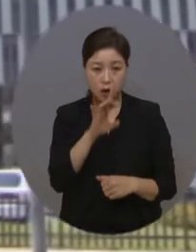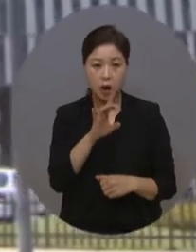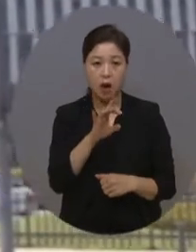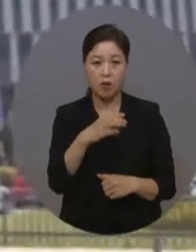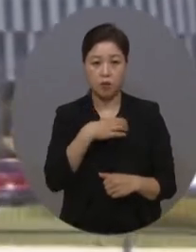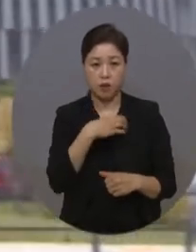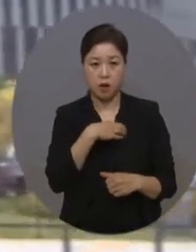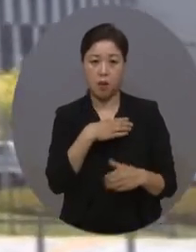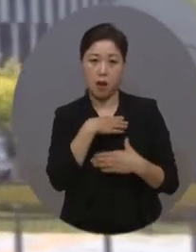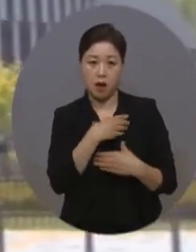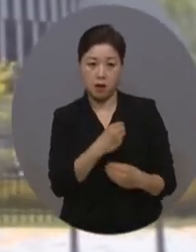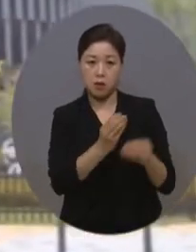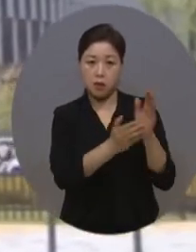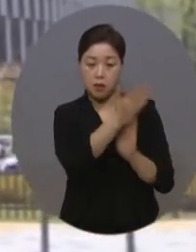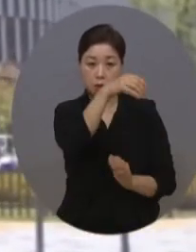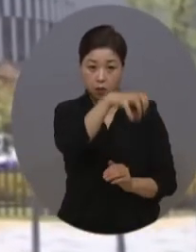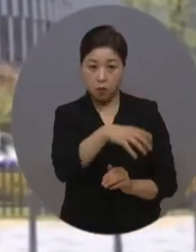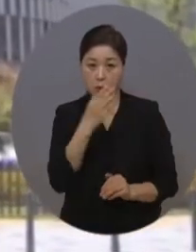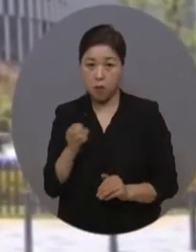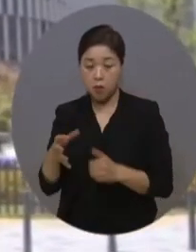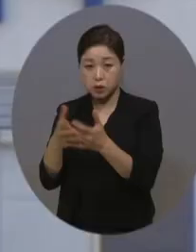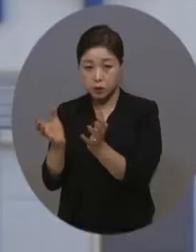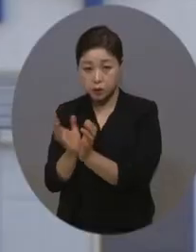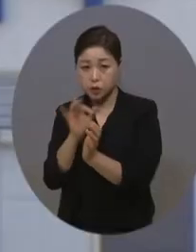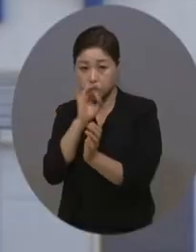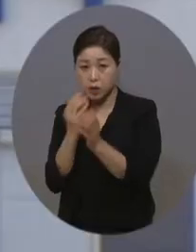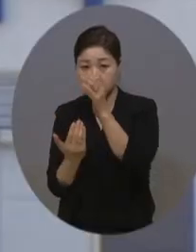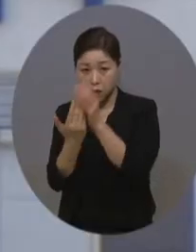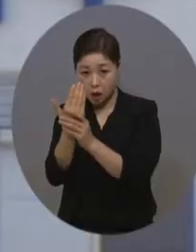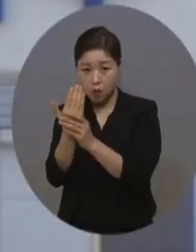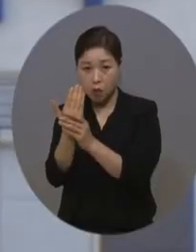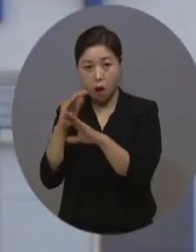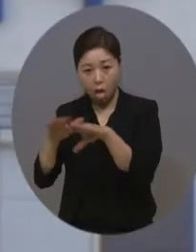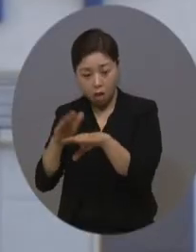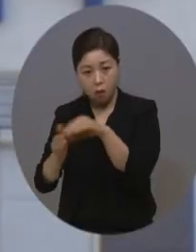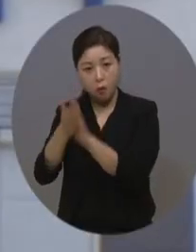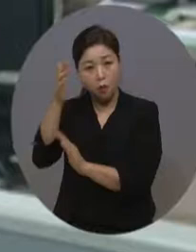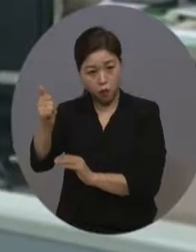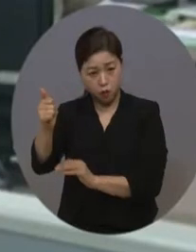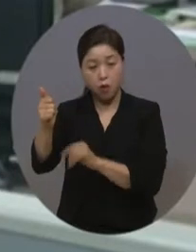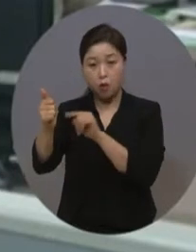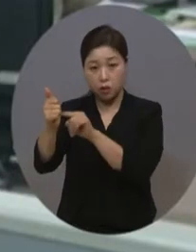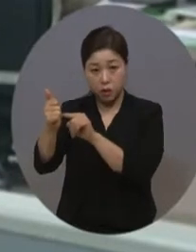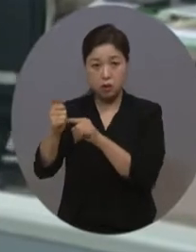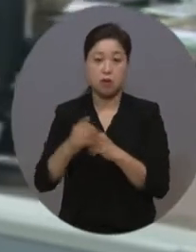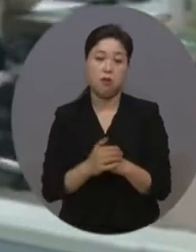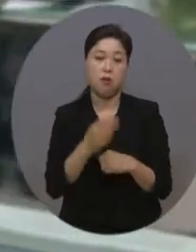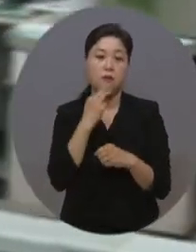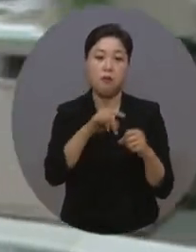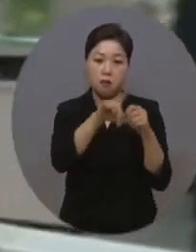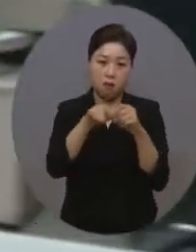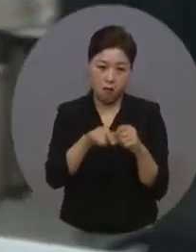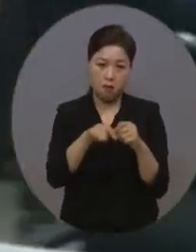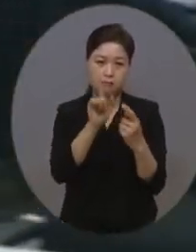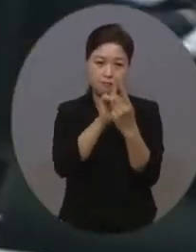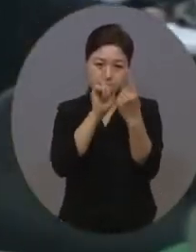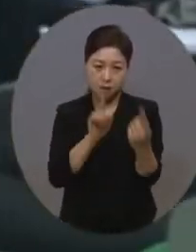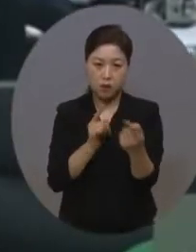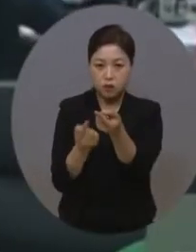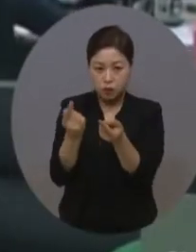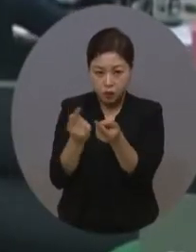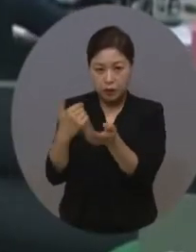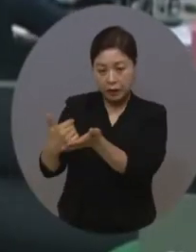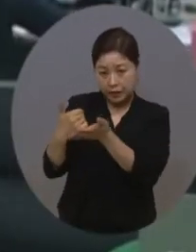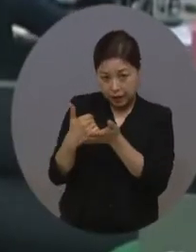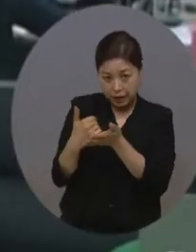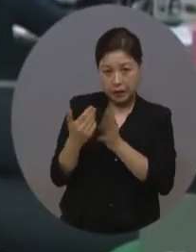중앙재난안전대책본부는 지난 9일 보건복지부 중앙사고수습본부로부터 수도권 사회적 거리 두기 조정 방안을 보고받고 논의